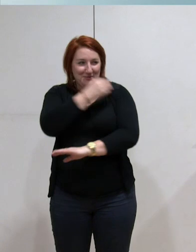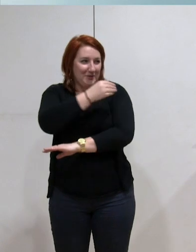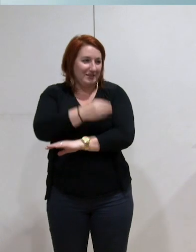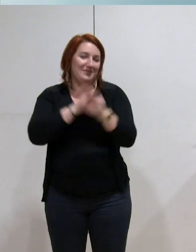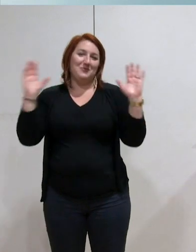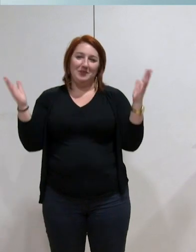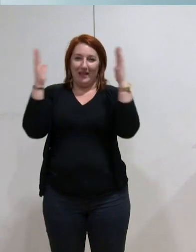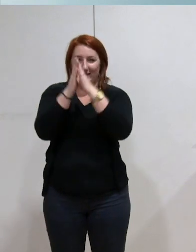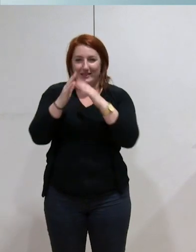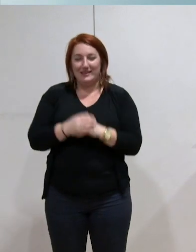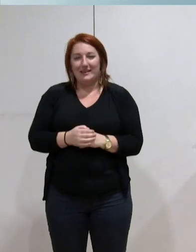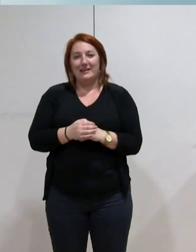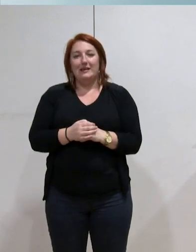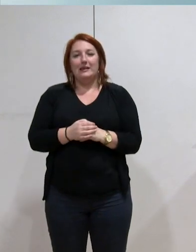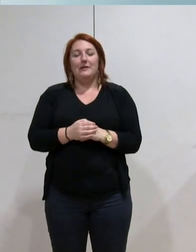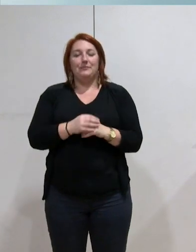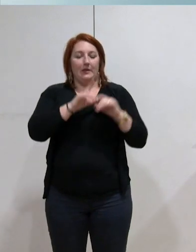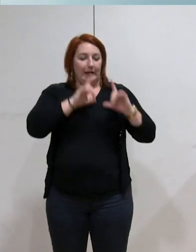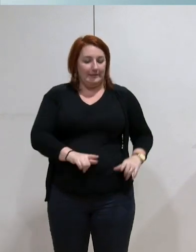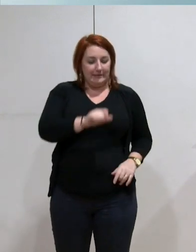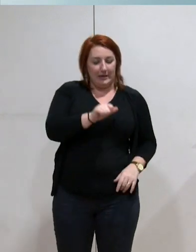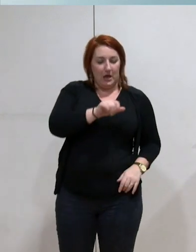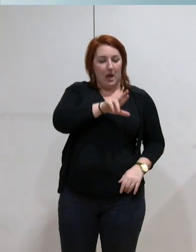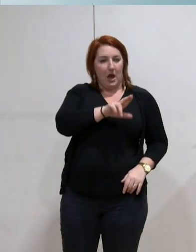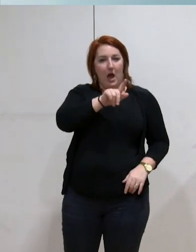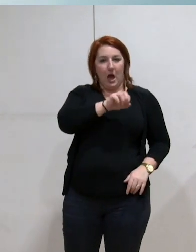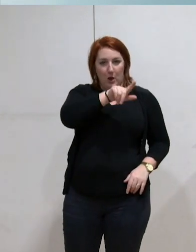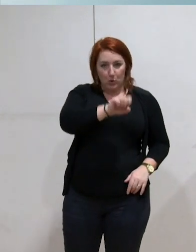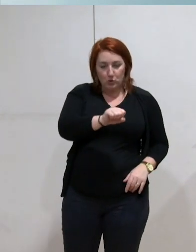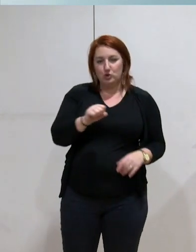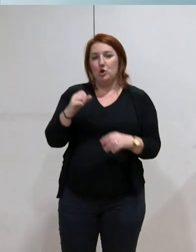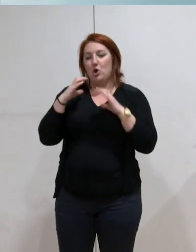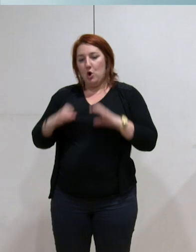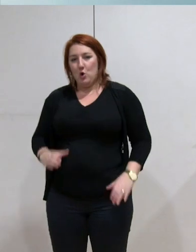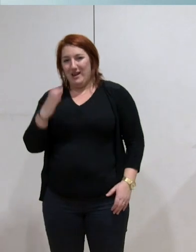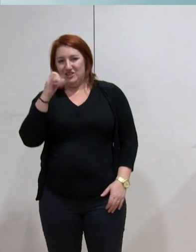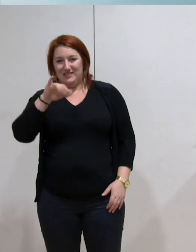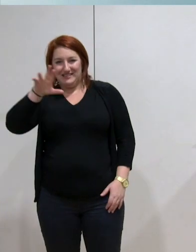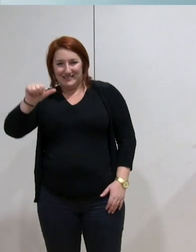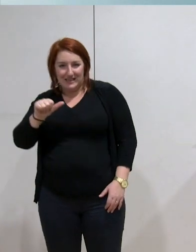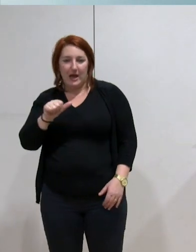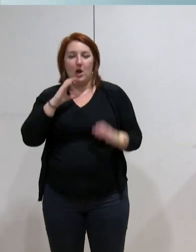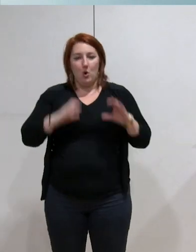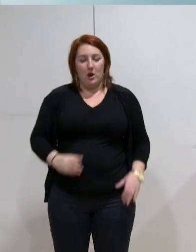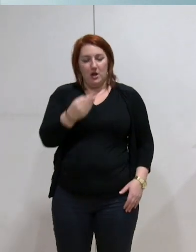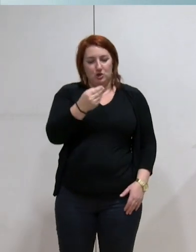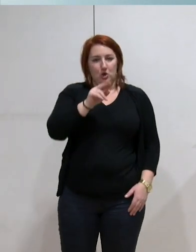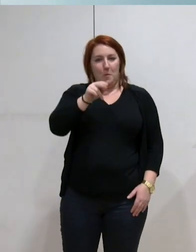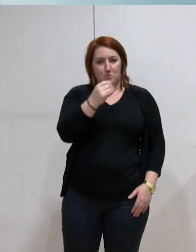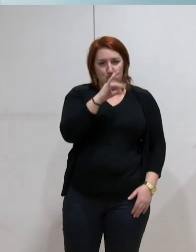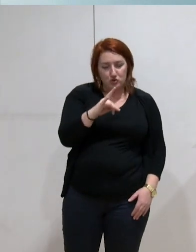montagne donc avec le lycée argouge le collège MCR le collège Charles Munch la MJC des